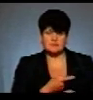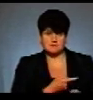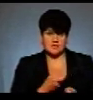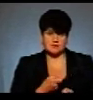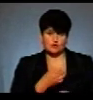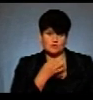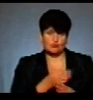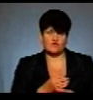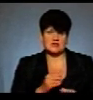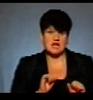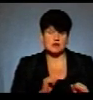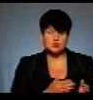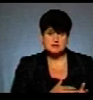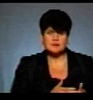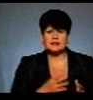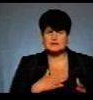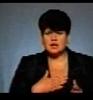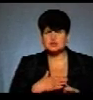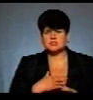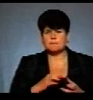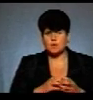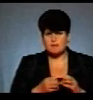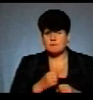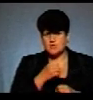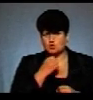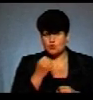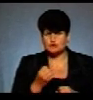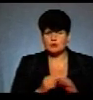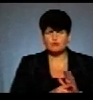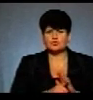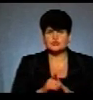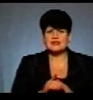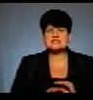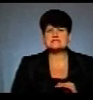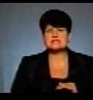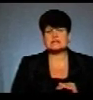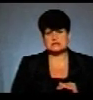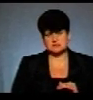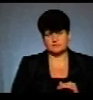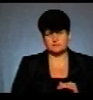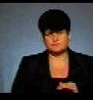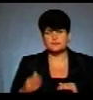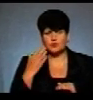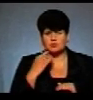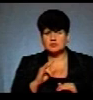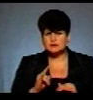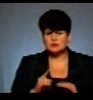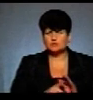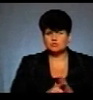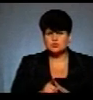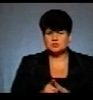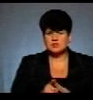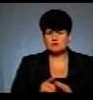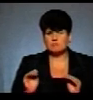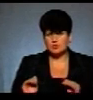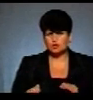адміністративної відповідальності. Всі наші проблеми, дорослі, я маю на увазі, починаються з дитинства. Коли дитину починають у малому